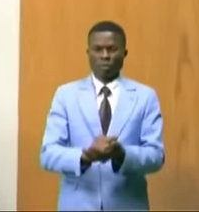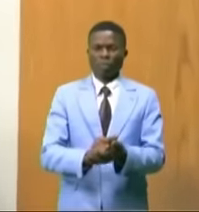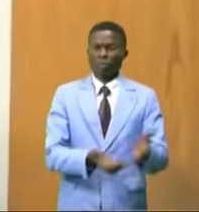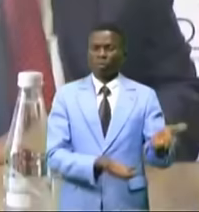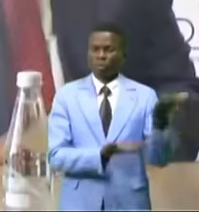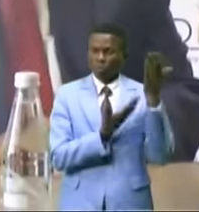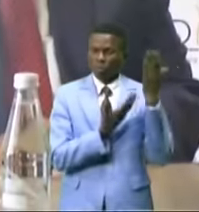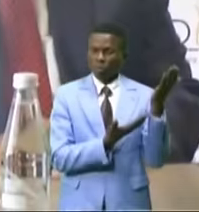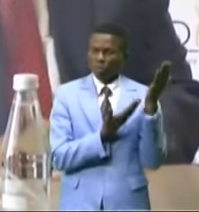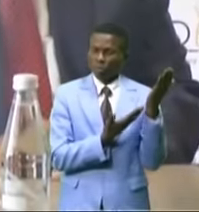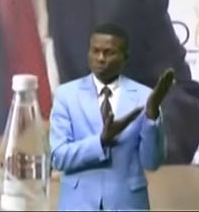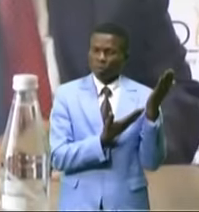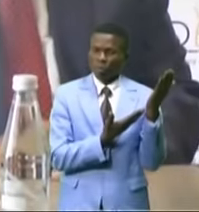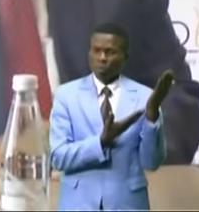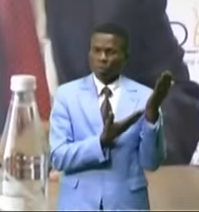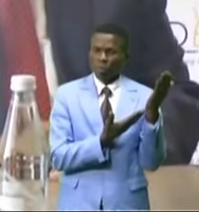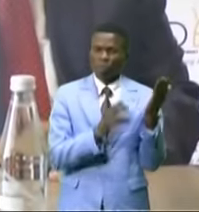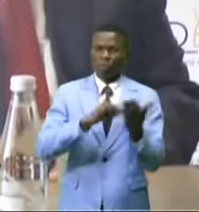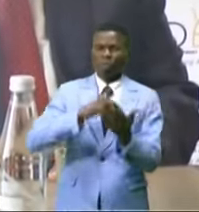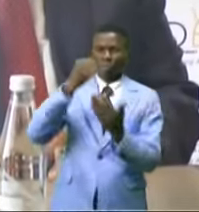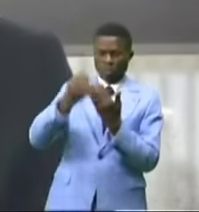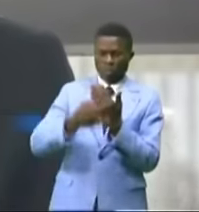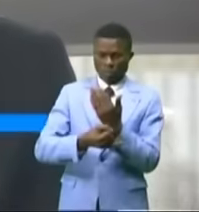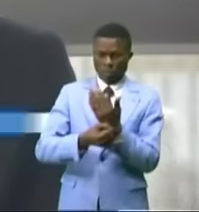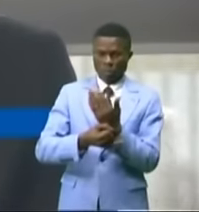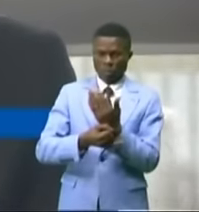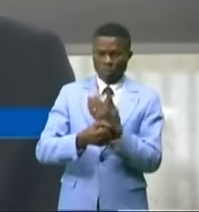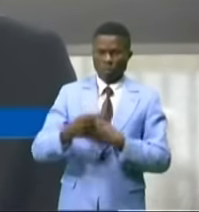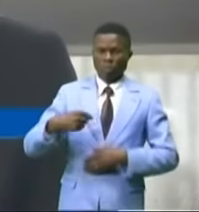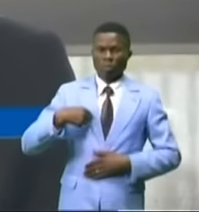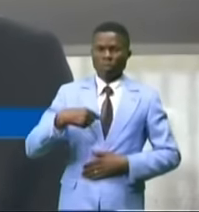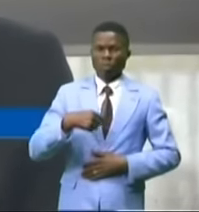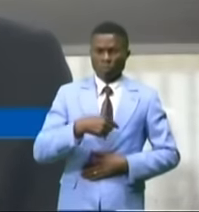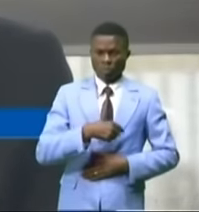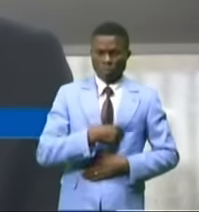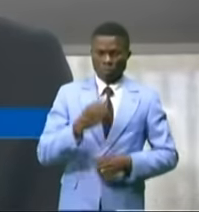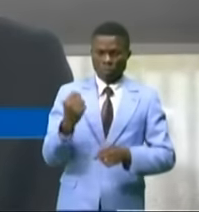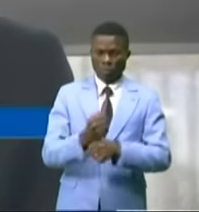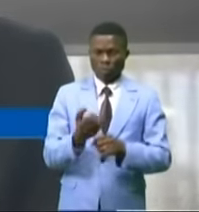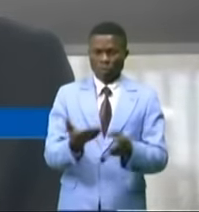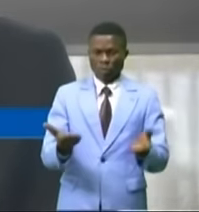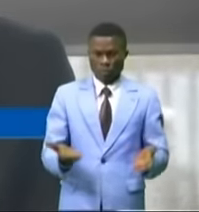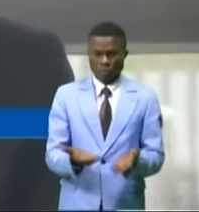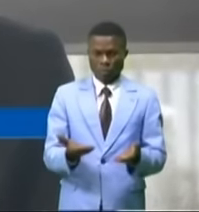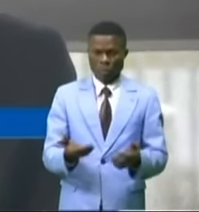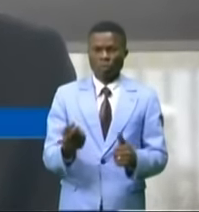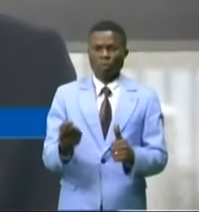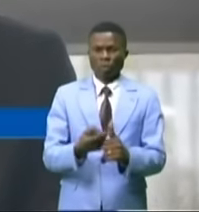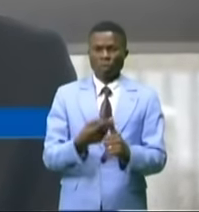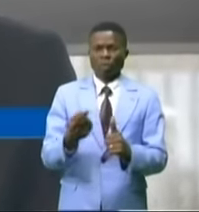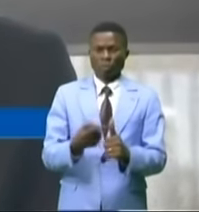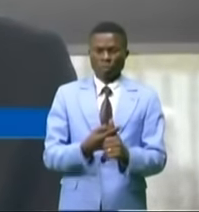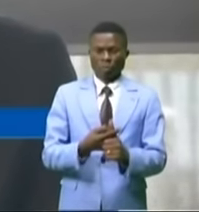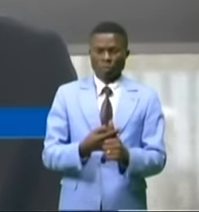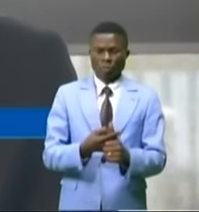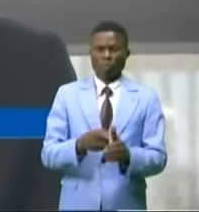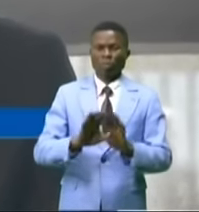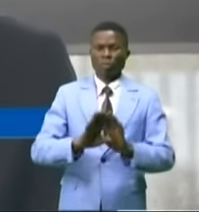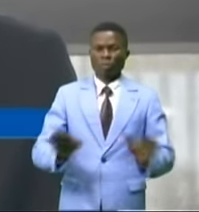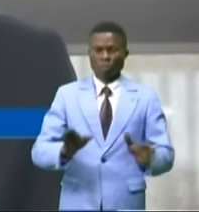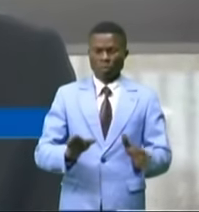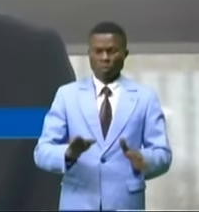L'importance du projet sur lequel nous travaillons, celui de l'accessibilité,